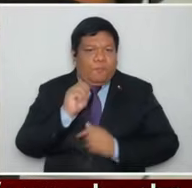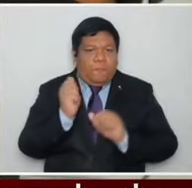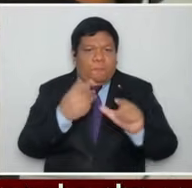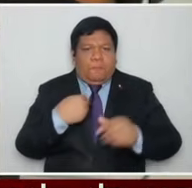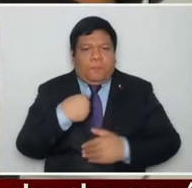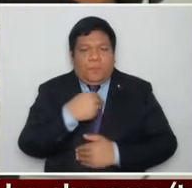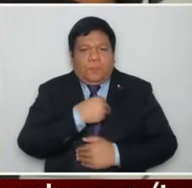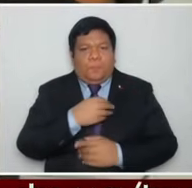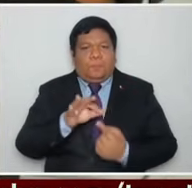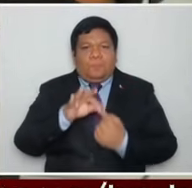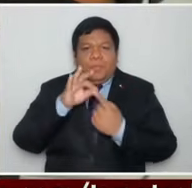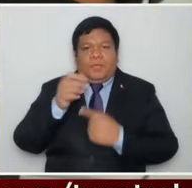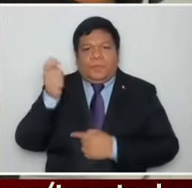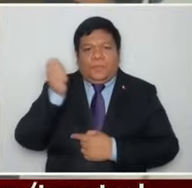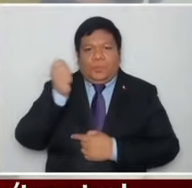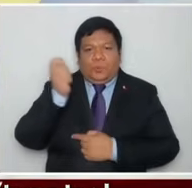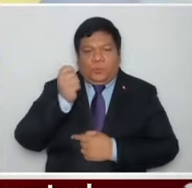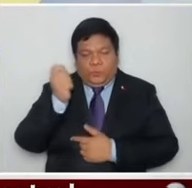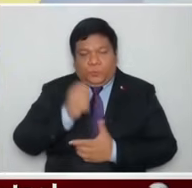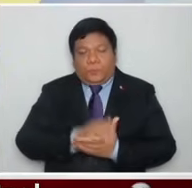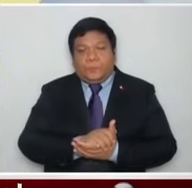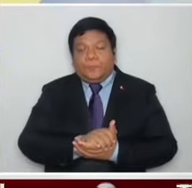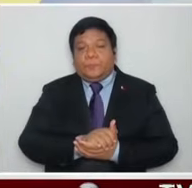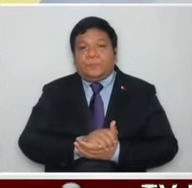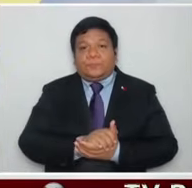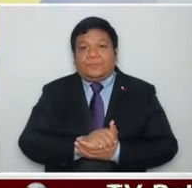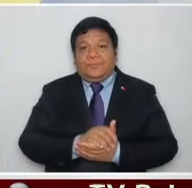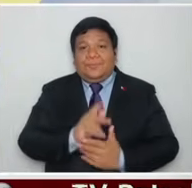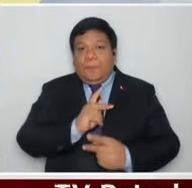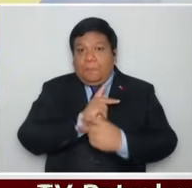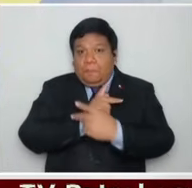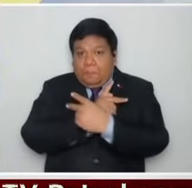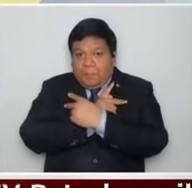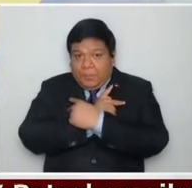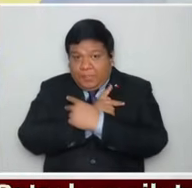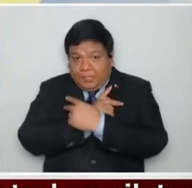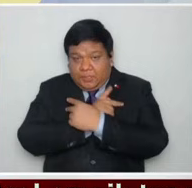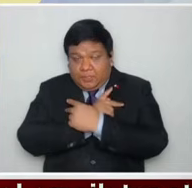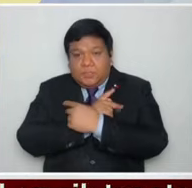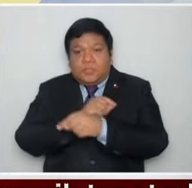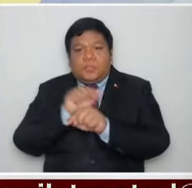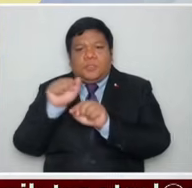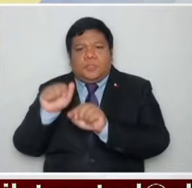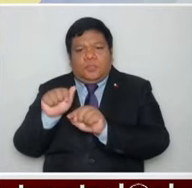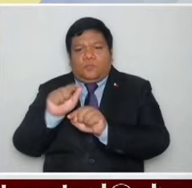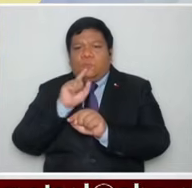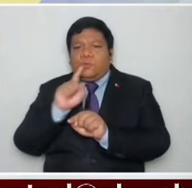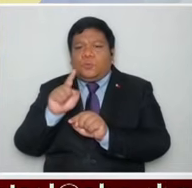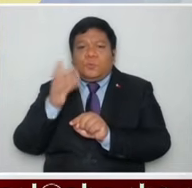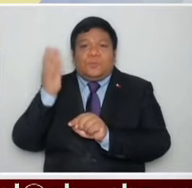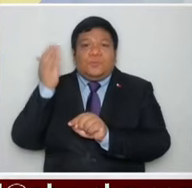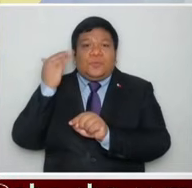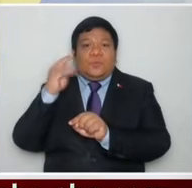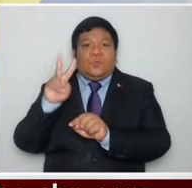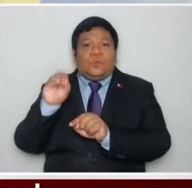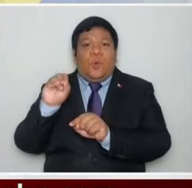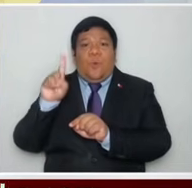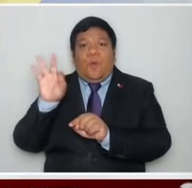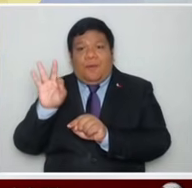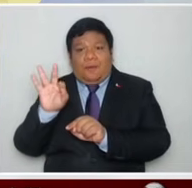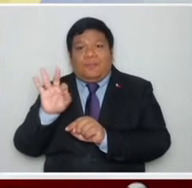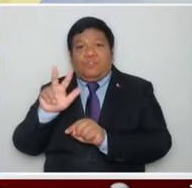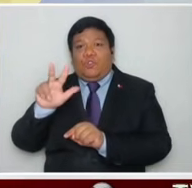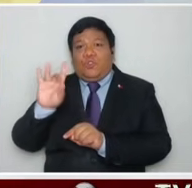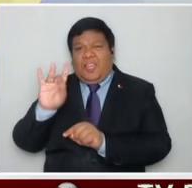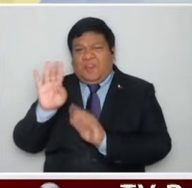pensioners. Ang Pag-ibig Fund, ang 38 billion pesos na regular mandatory savings noong 2019, naging